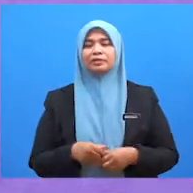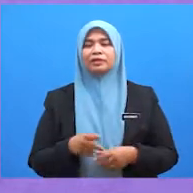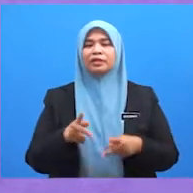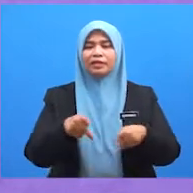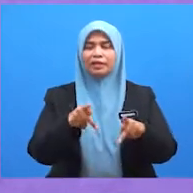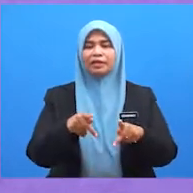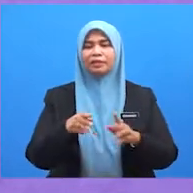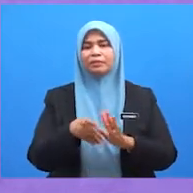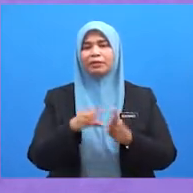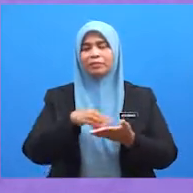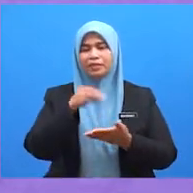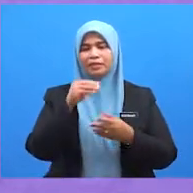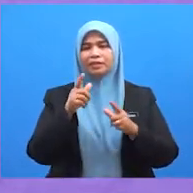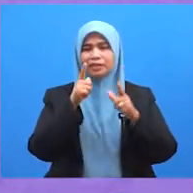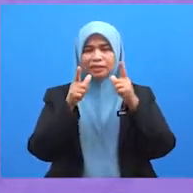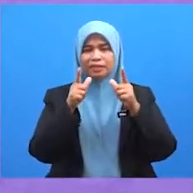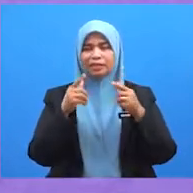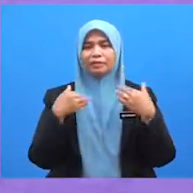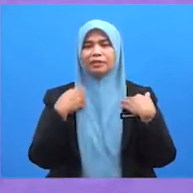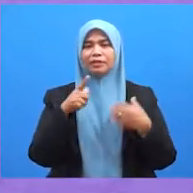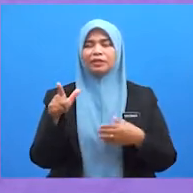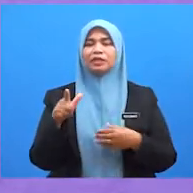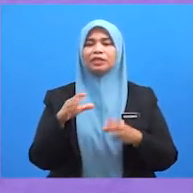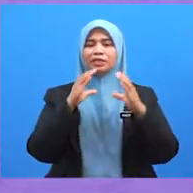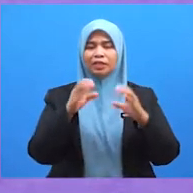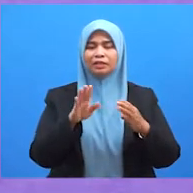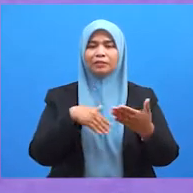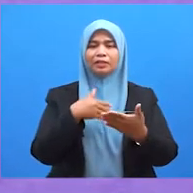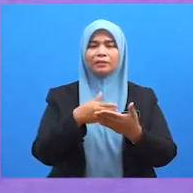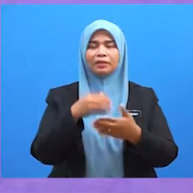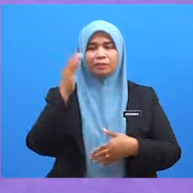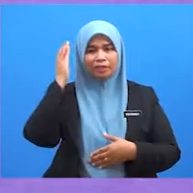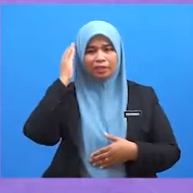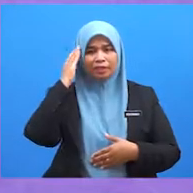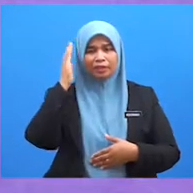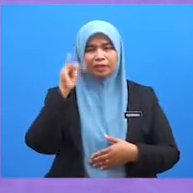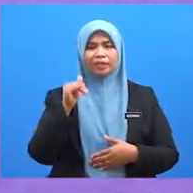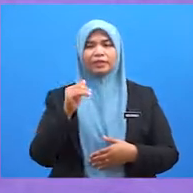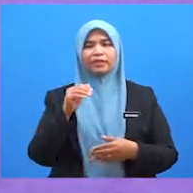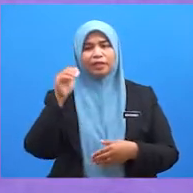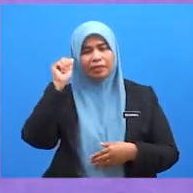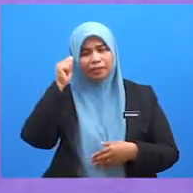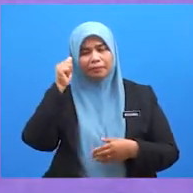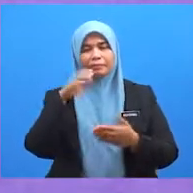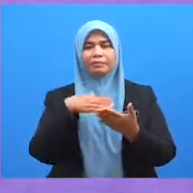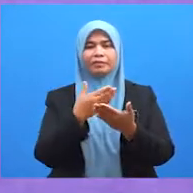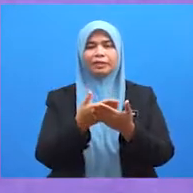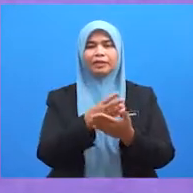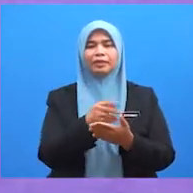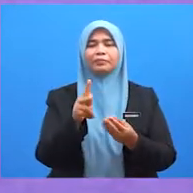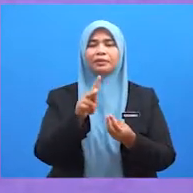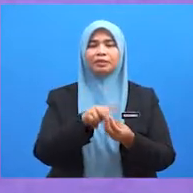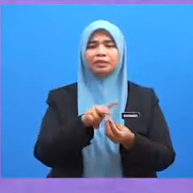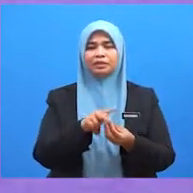Kaedah lisan. Kaedah pembelajaran lisan merupakan cara penyampaian pengetahuan